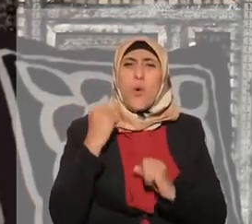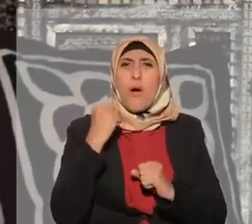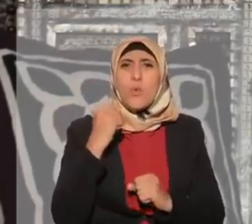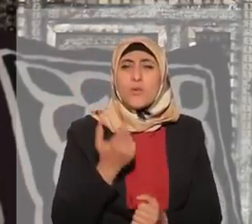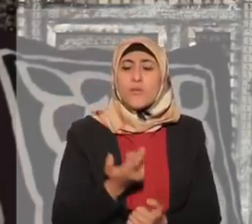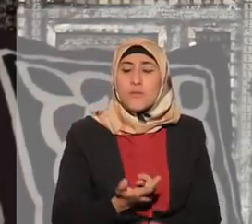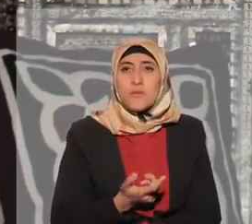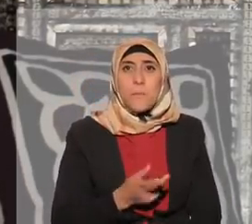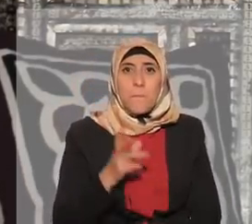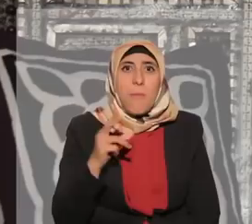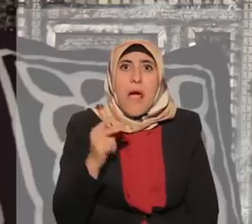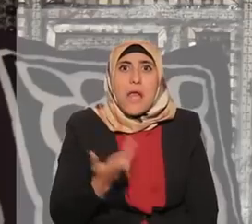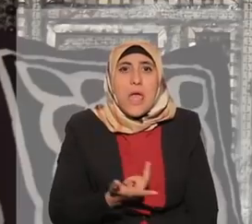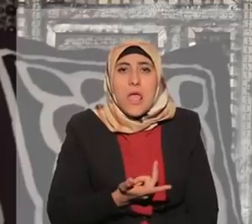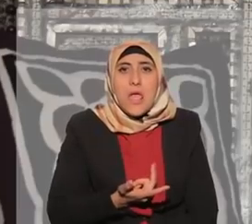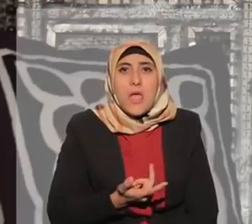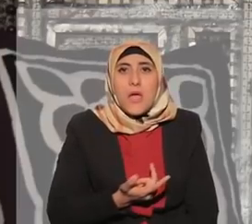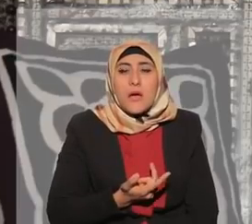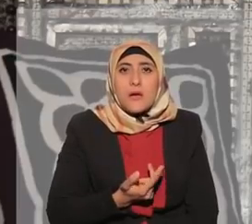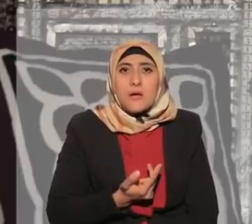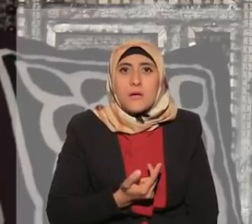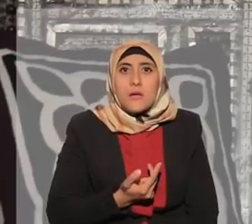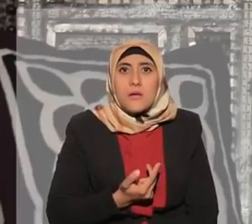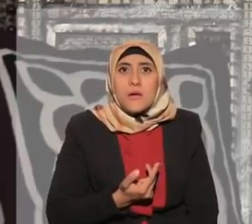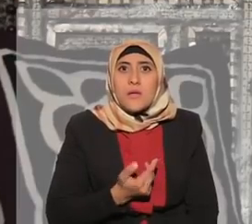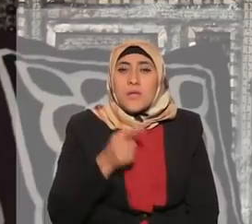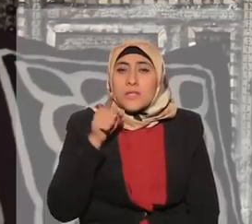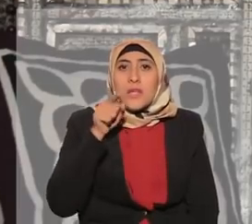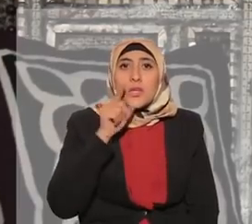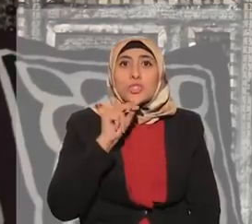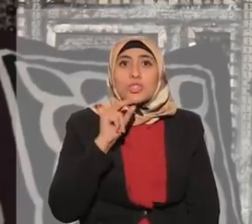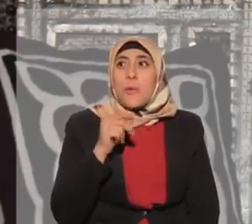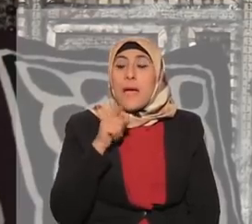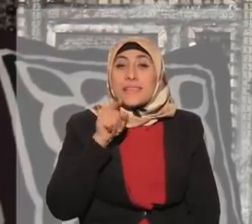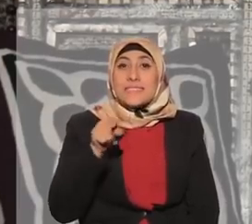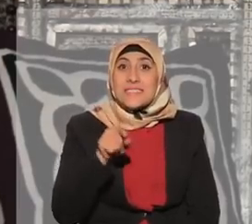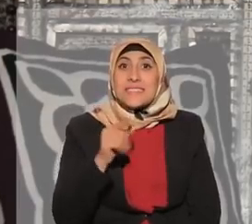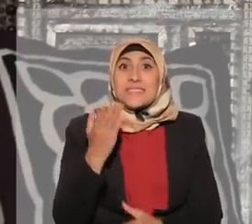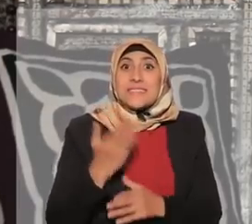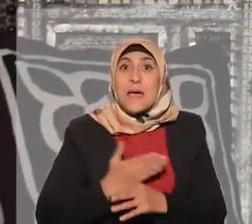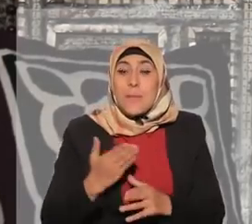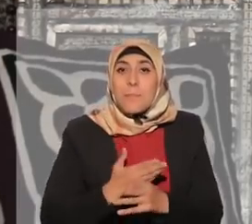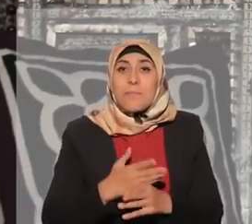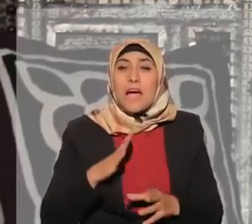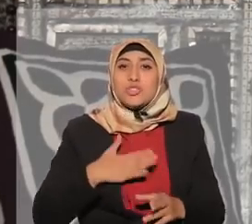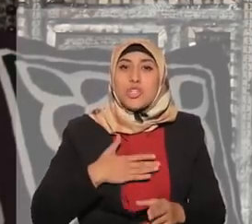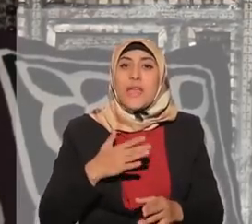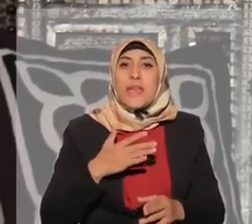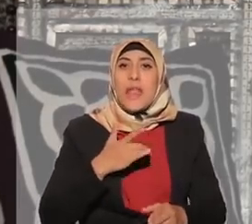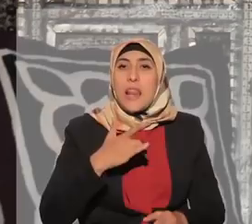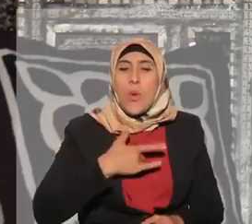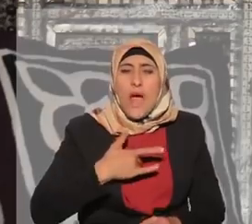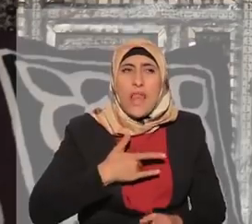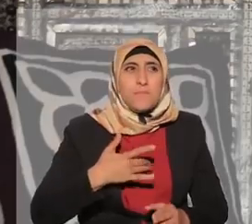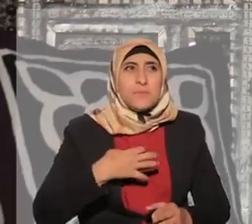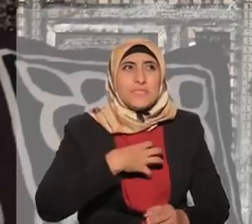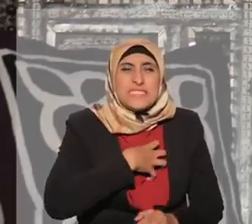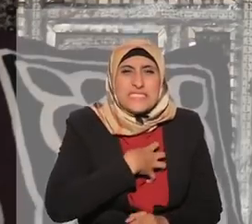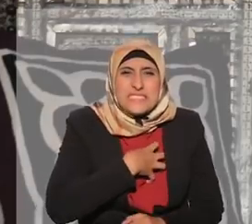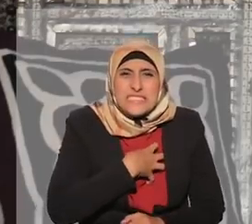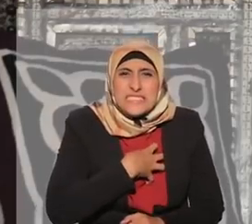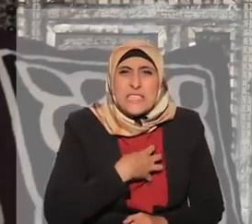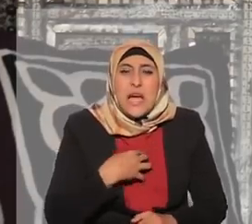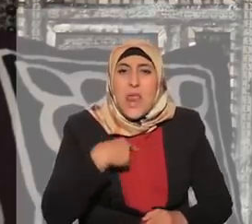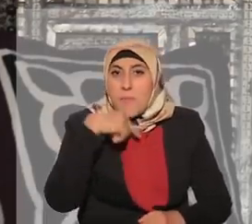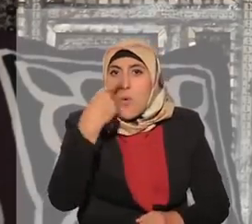يناقض سيري إلى الله في طريق الرضا؟ أبدا، ما جعلت هذه الكلمة إلا لتعالج ما يحصل في القلب من الضيق